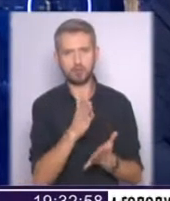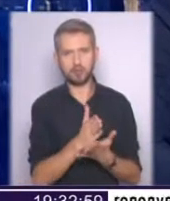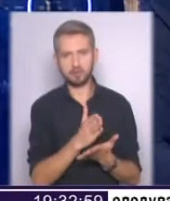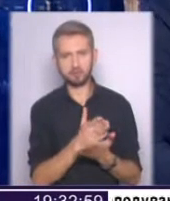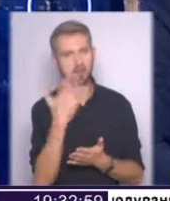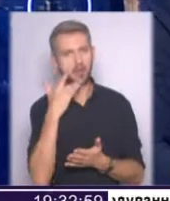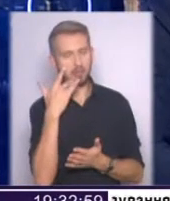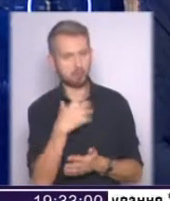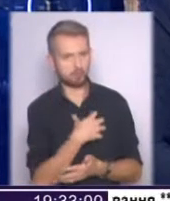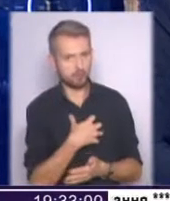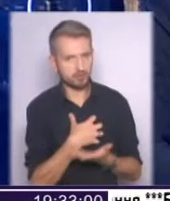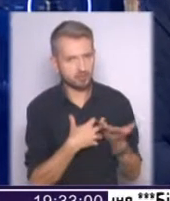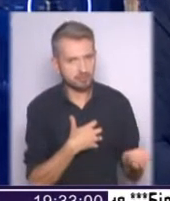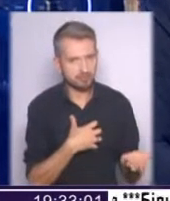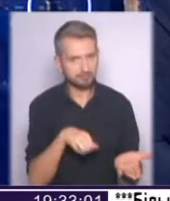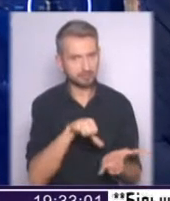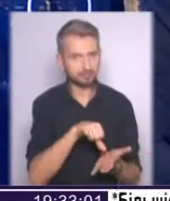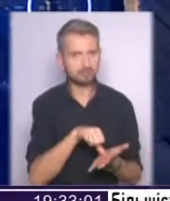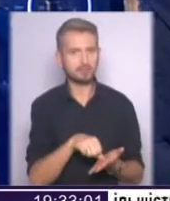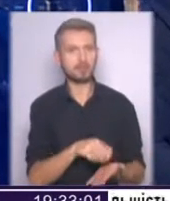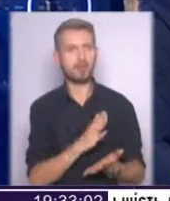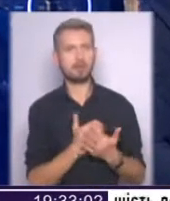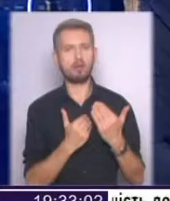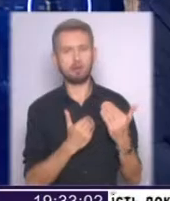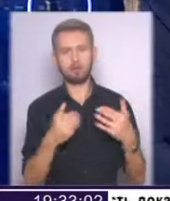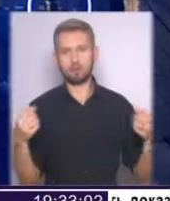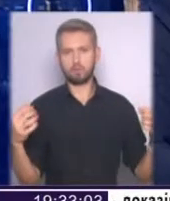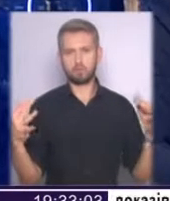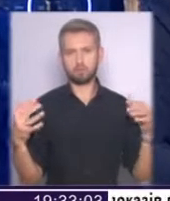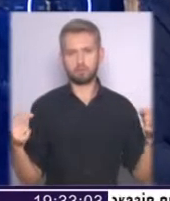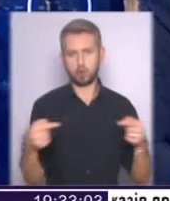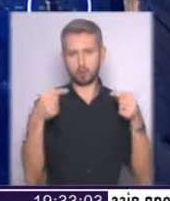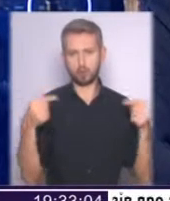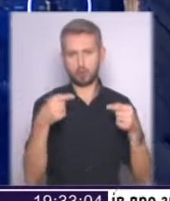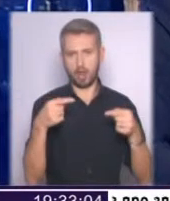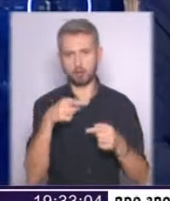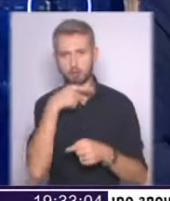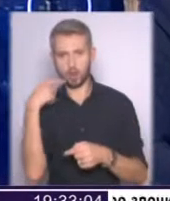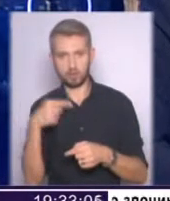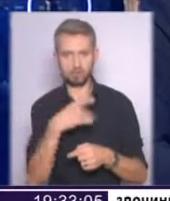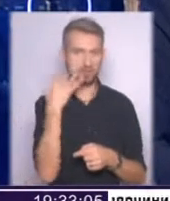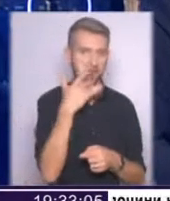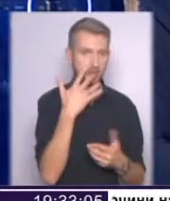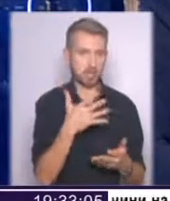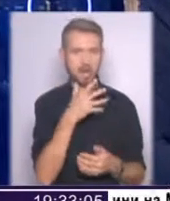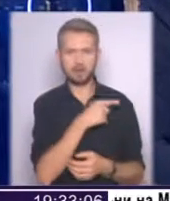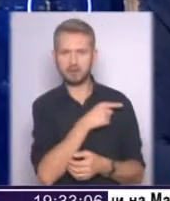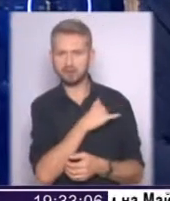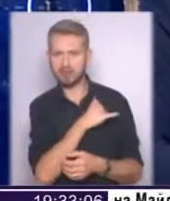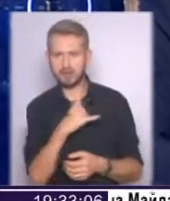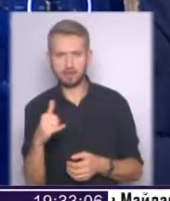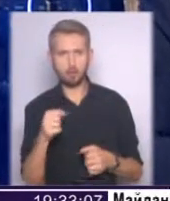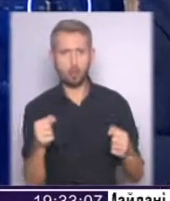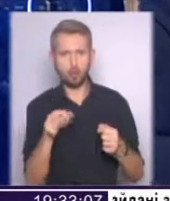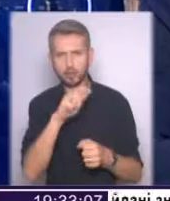Сполучених Штатів, є їхнє протистояння з Росією, яке, в принципі, з часів Холодної війни, де ще з